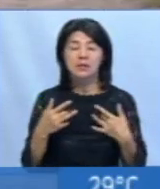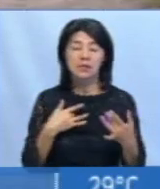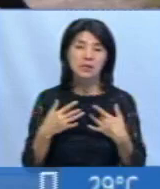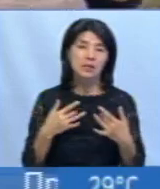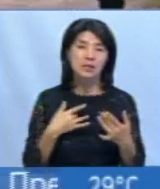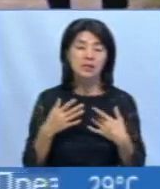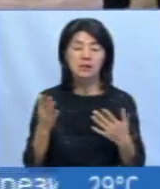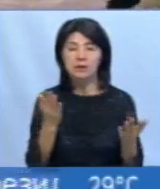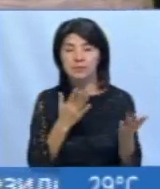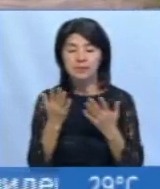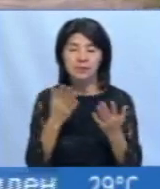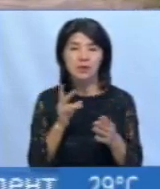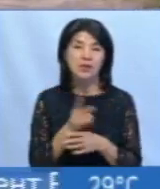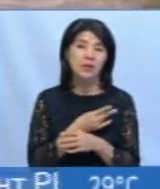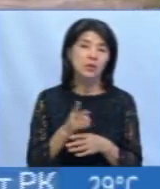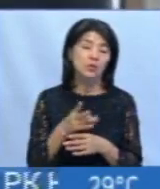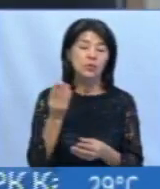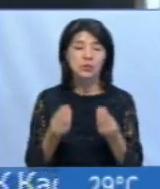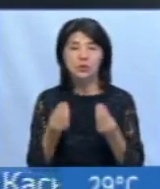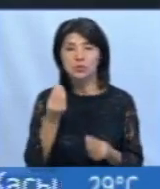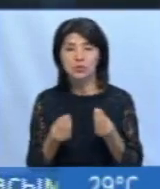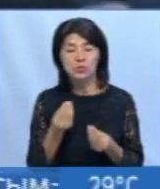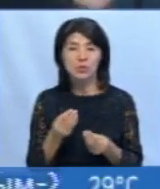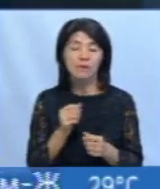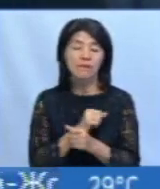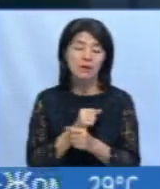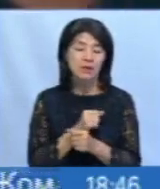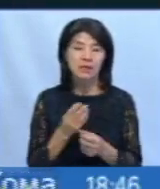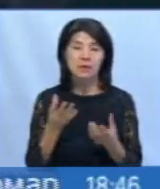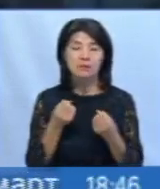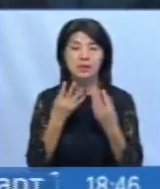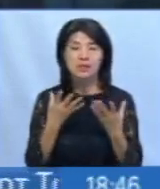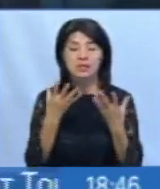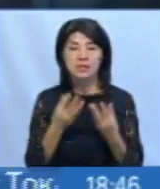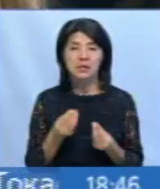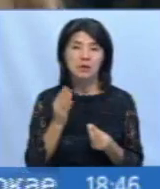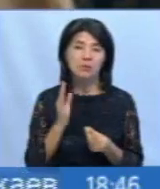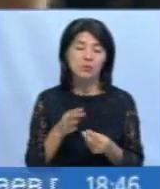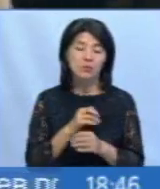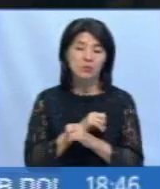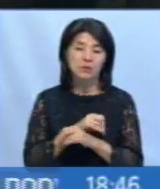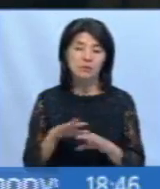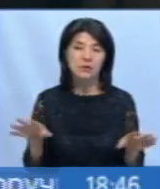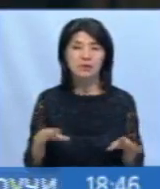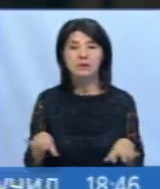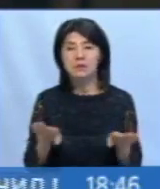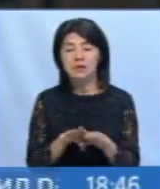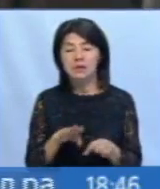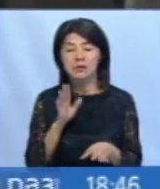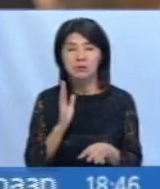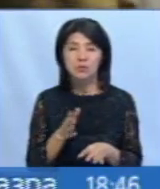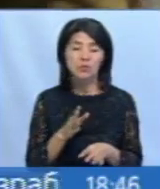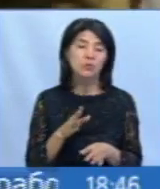боулингов, ночных клубов, компьютерных и игровых клубов. В выходные и праздничные дни ограничения будут распространяться по-прежнему на работу торговых